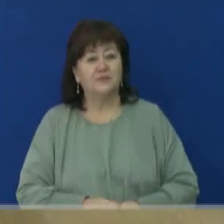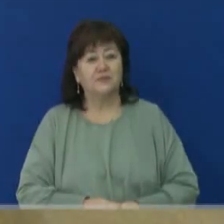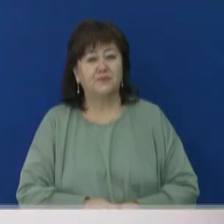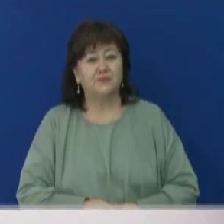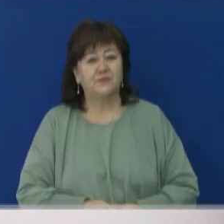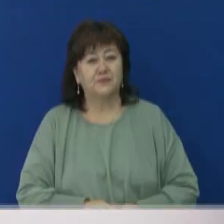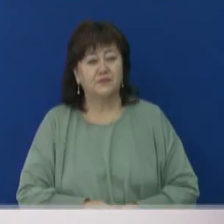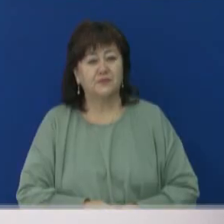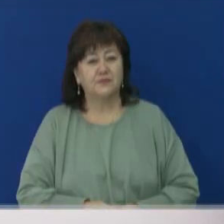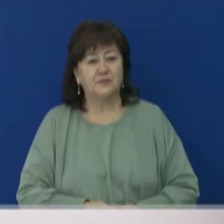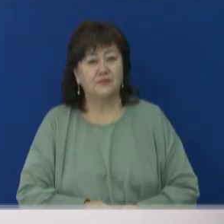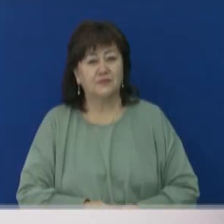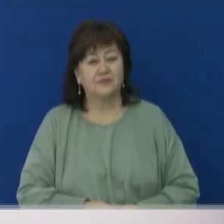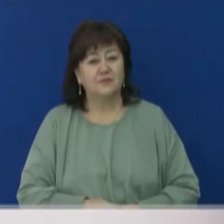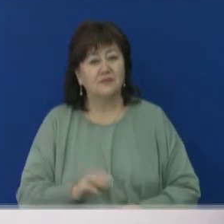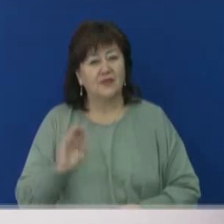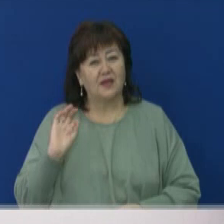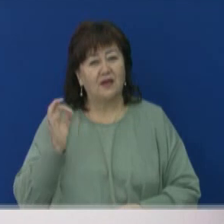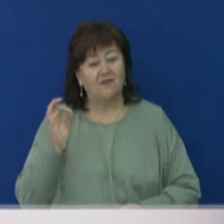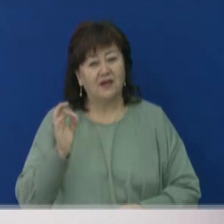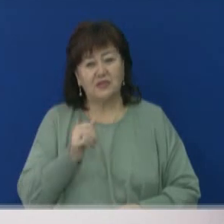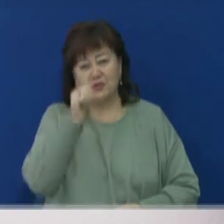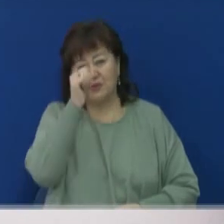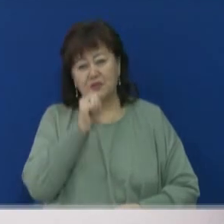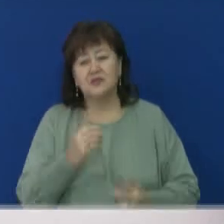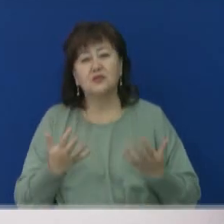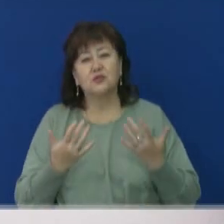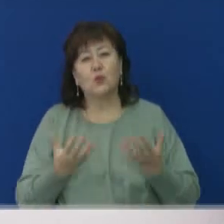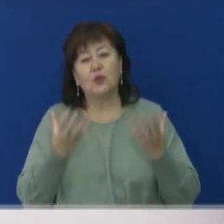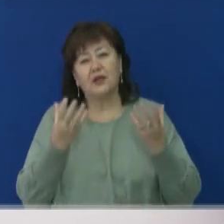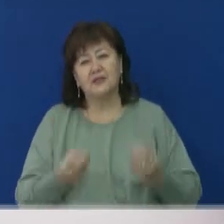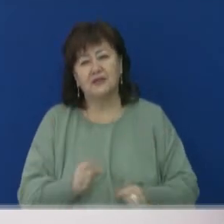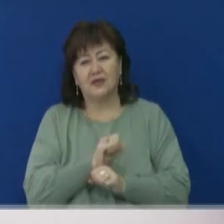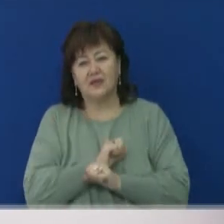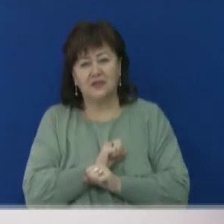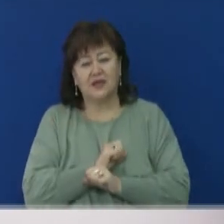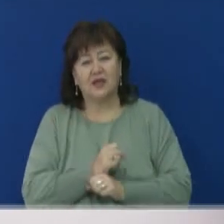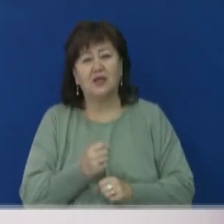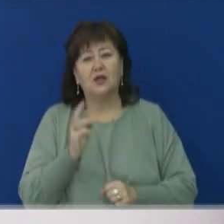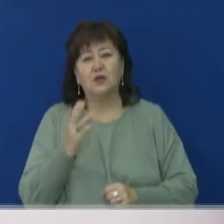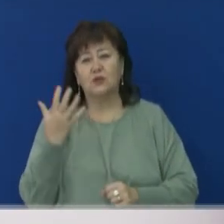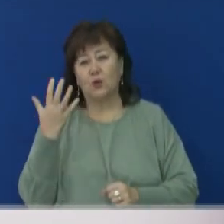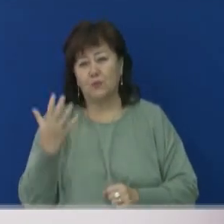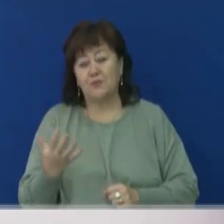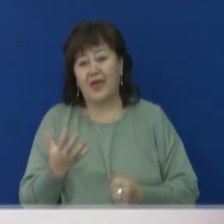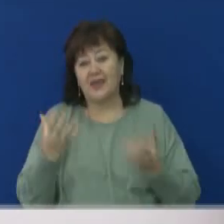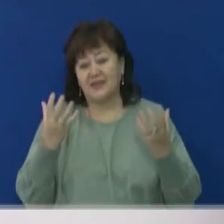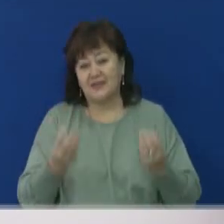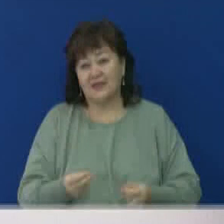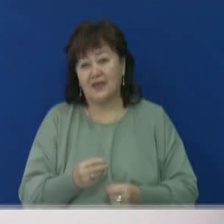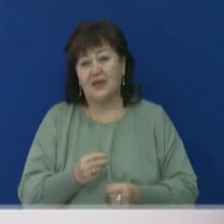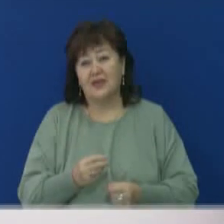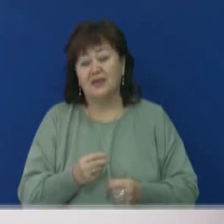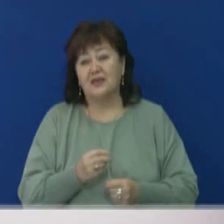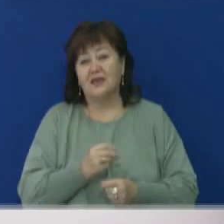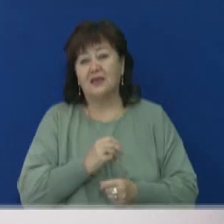телеарнасы. Қазан айында қазақстандықтар неше күн демалады. Аптасына 5 күн жұмыс істейтіндер 11 күн, 6 күндік жұмыстағылар